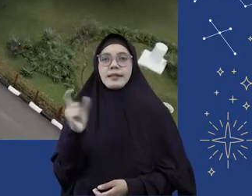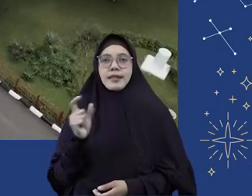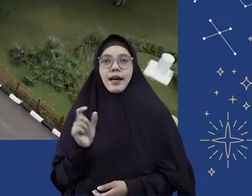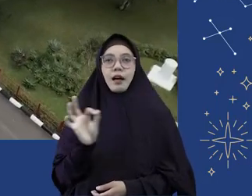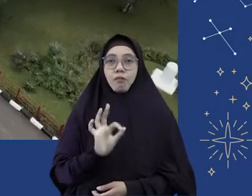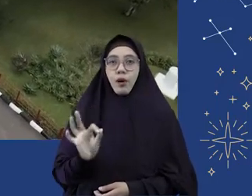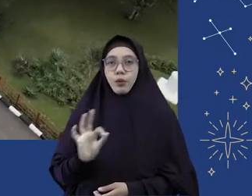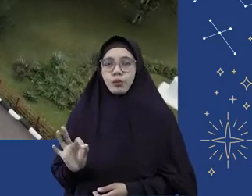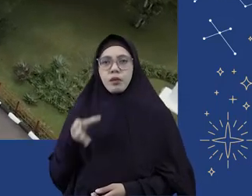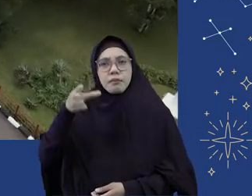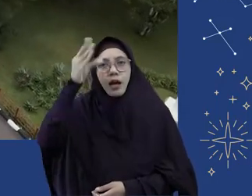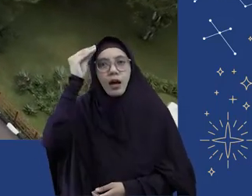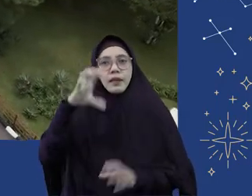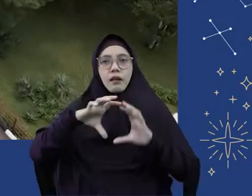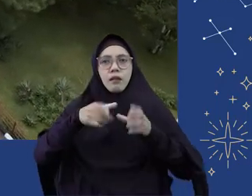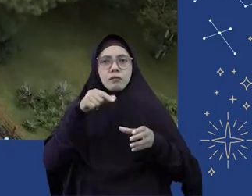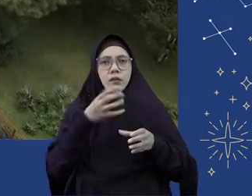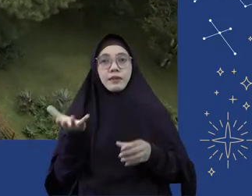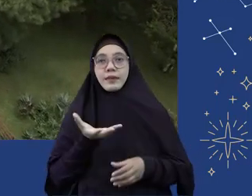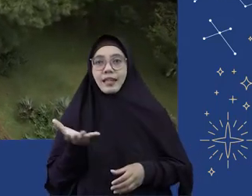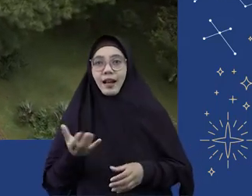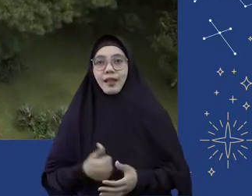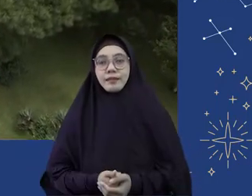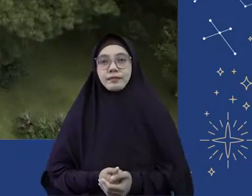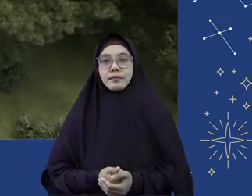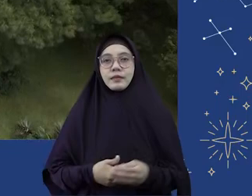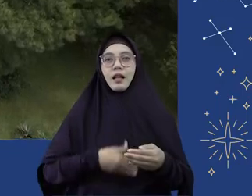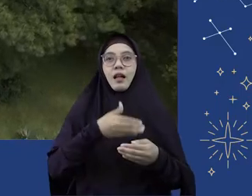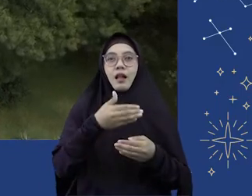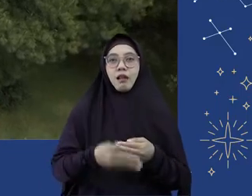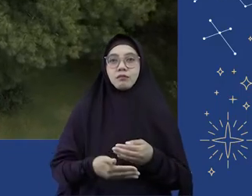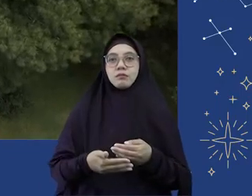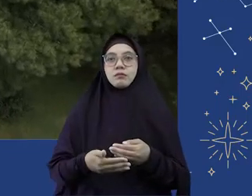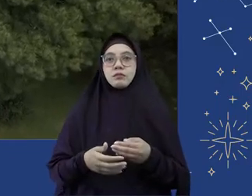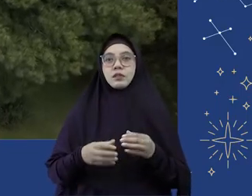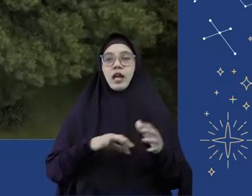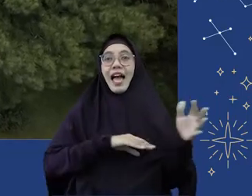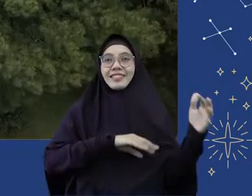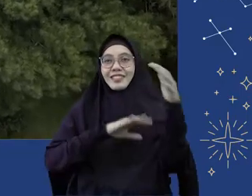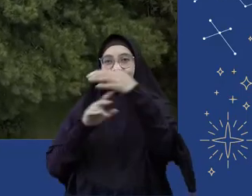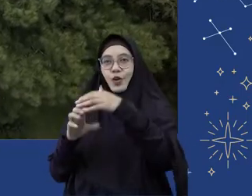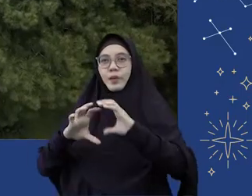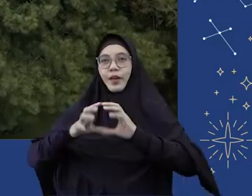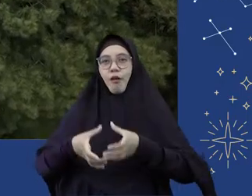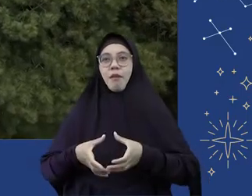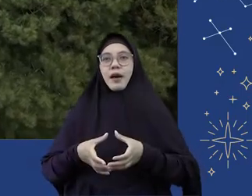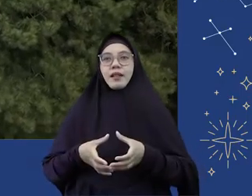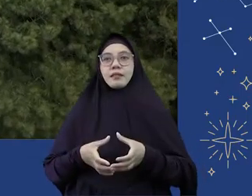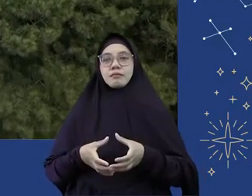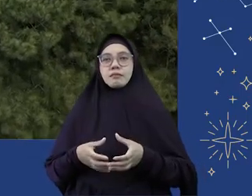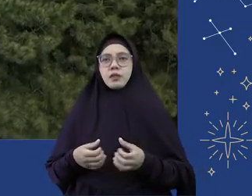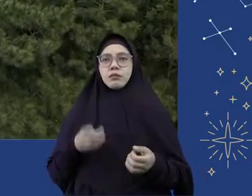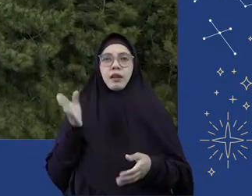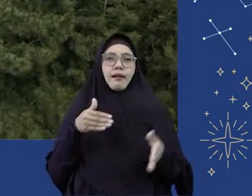mengamati dan memahami alam semesta laju perkembangan astronomi global dan produksi big data dari proyek terdepan memberikan